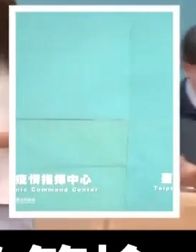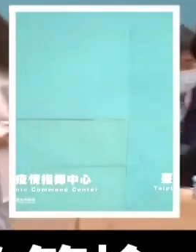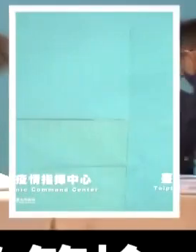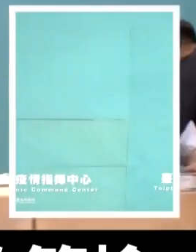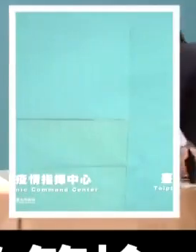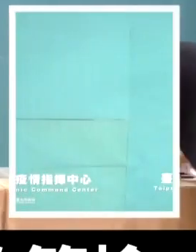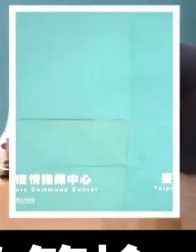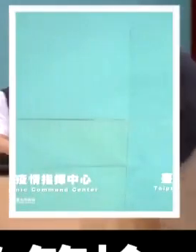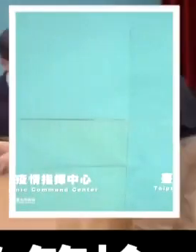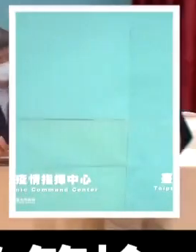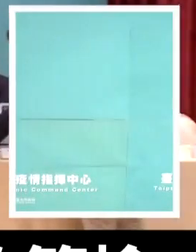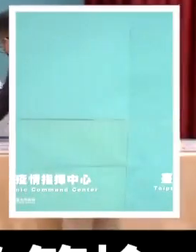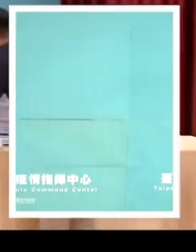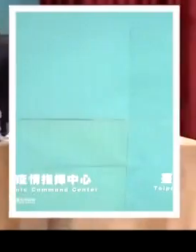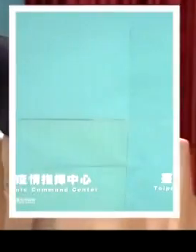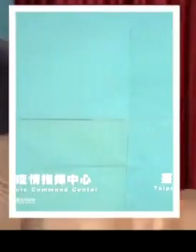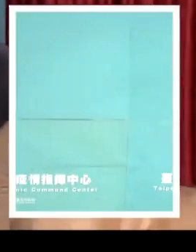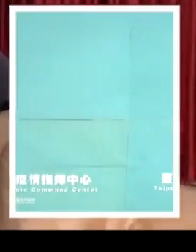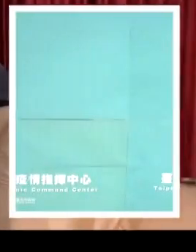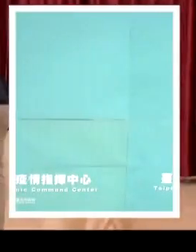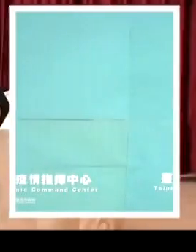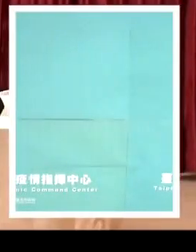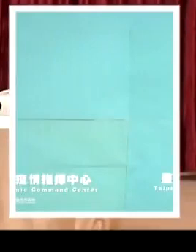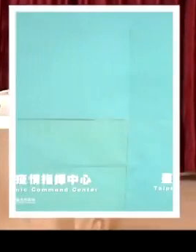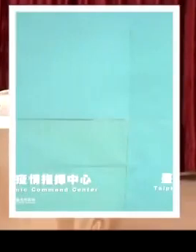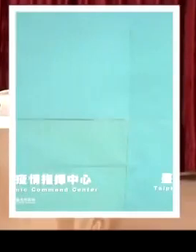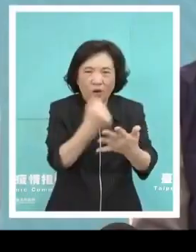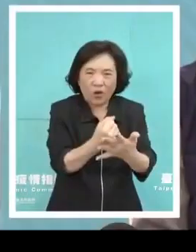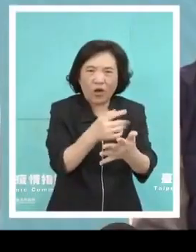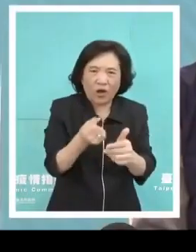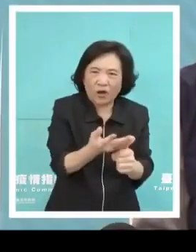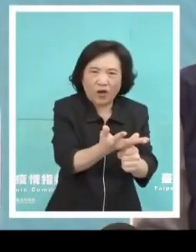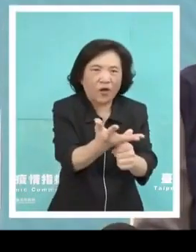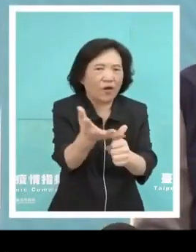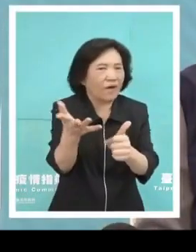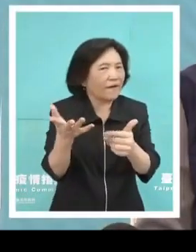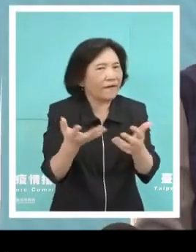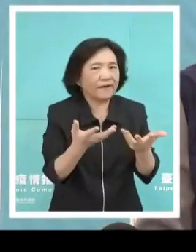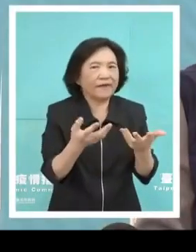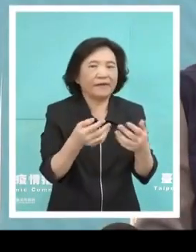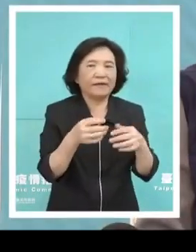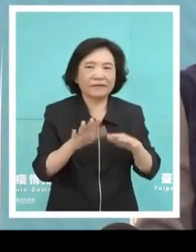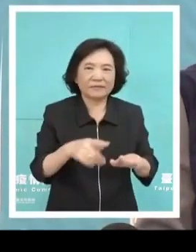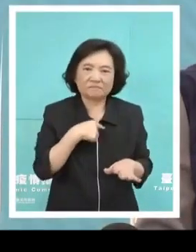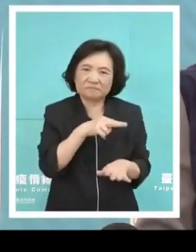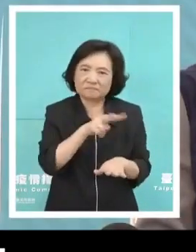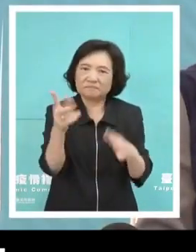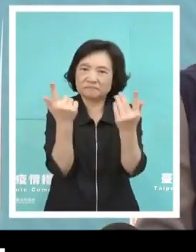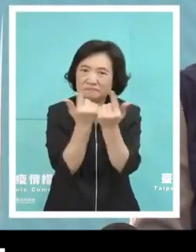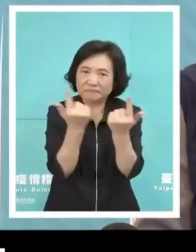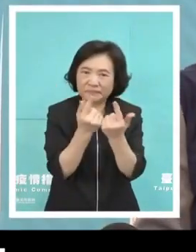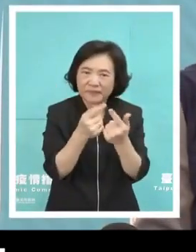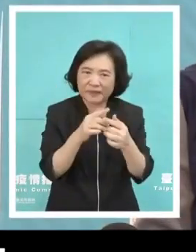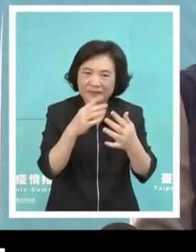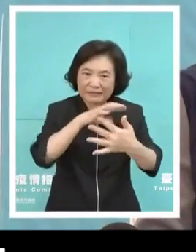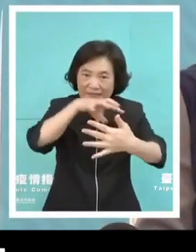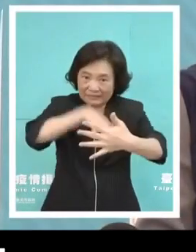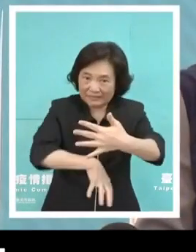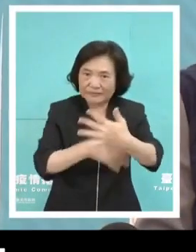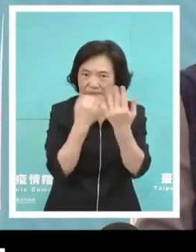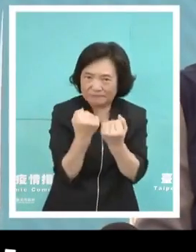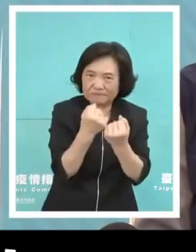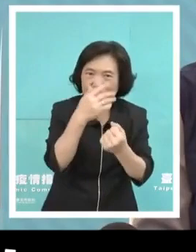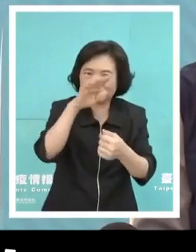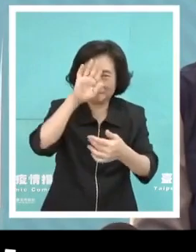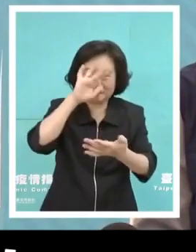了1600个人的筛检，没有人验出阳性。 目前整个台北市的潜藏的这种感染源